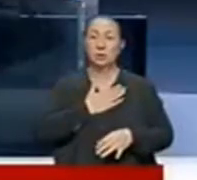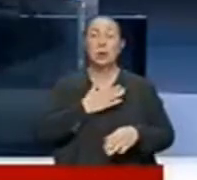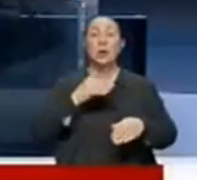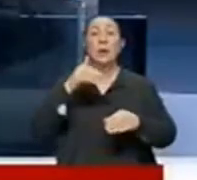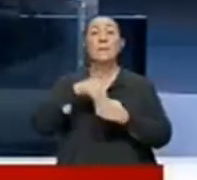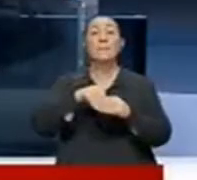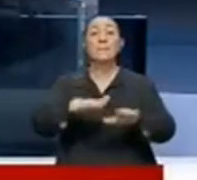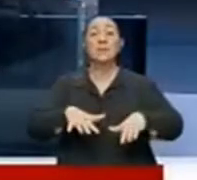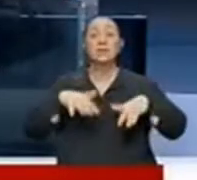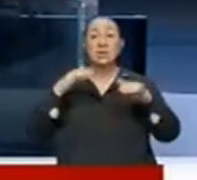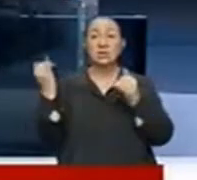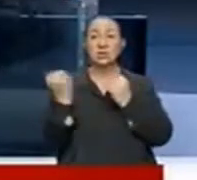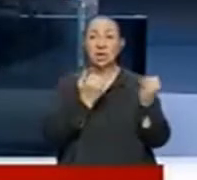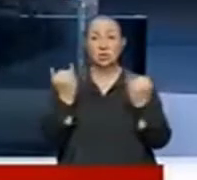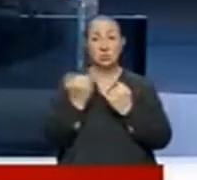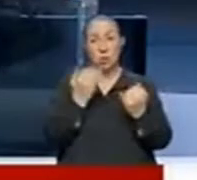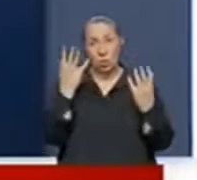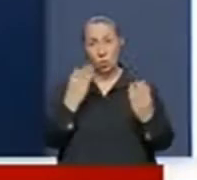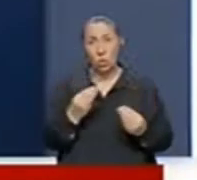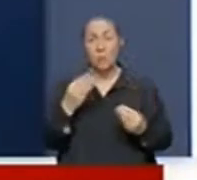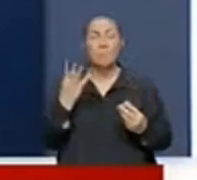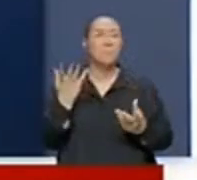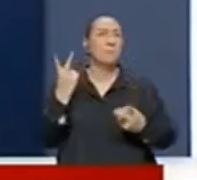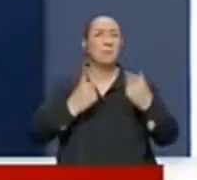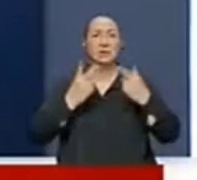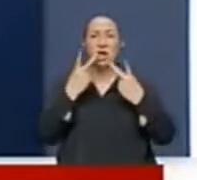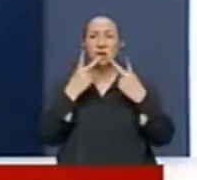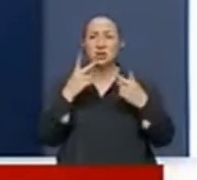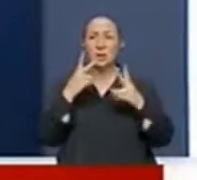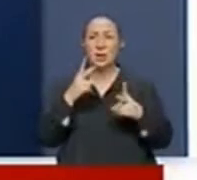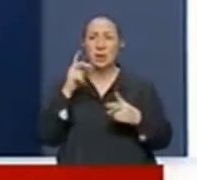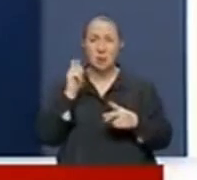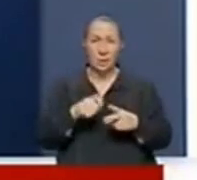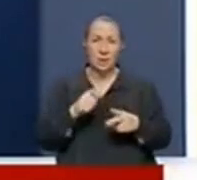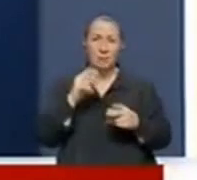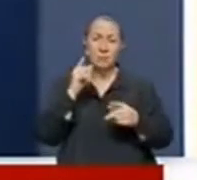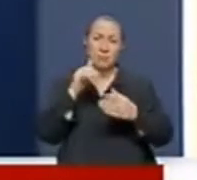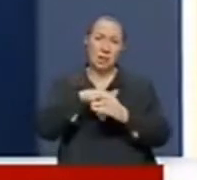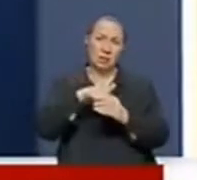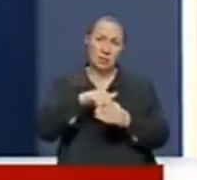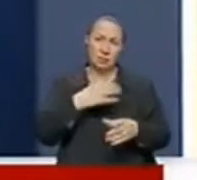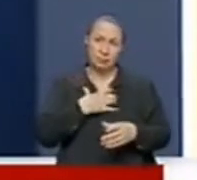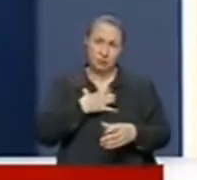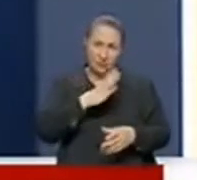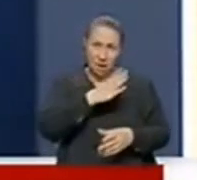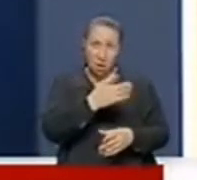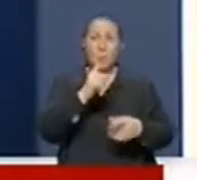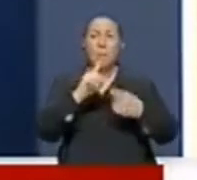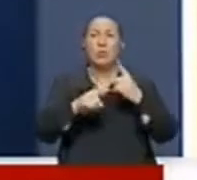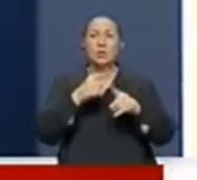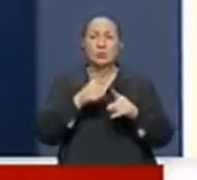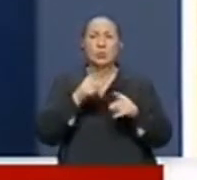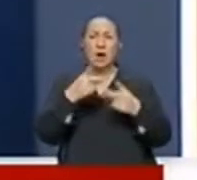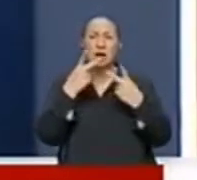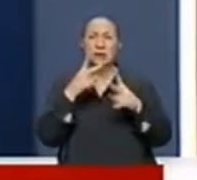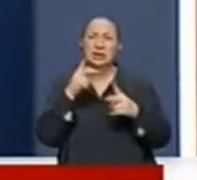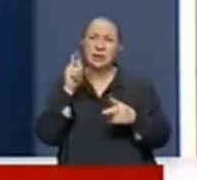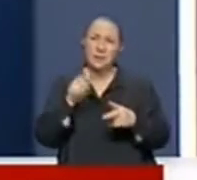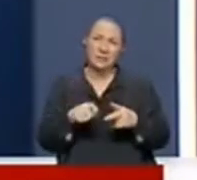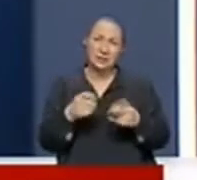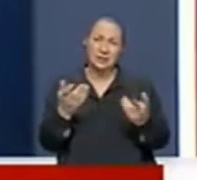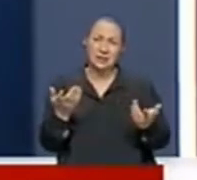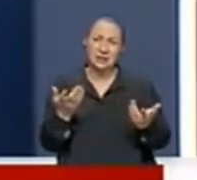Mecliste de tartışmalar oluyor. Hatta bazı açıklamalarda bulunan milletvekillerimiz oluyor. Tabii siyasetçilerin bu açıklamaları